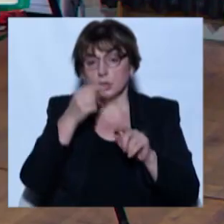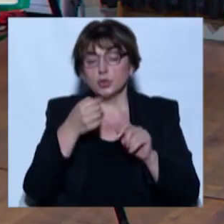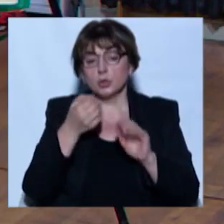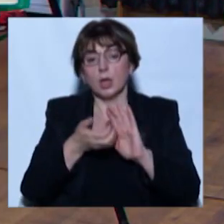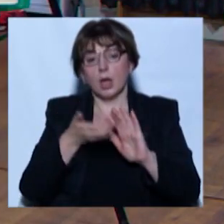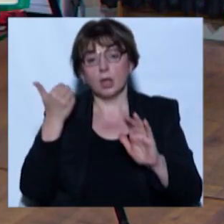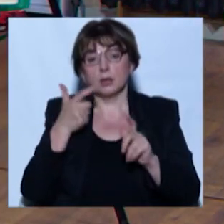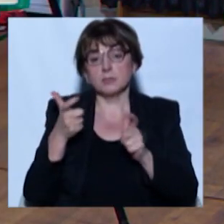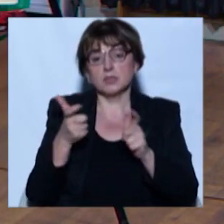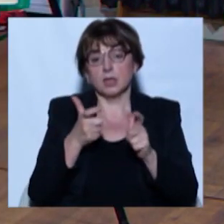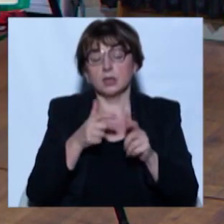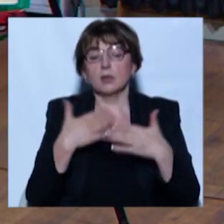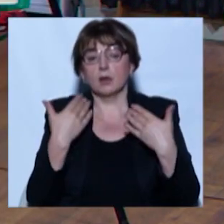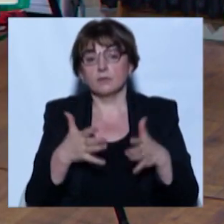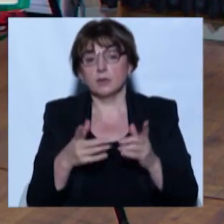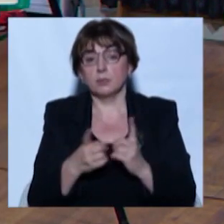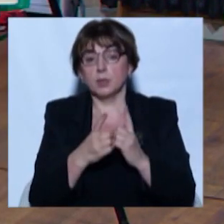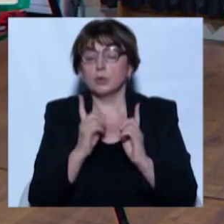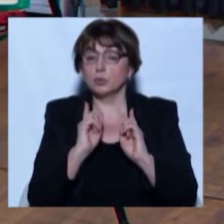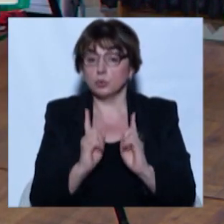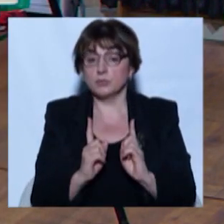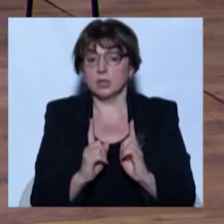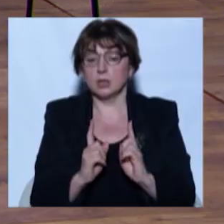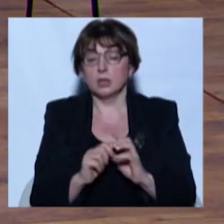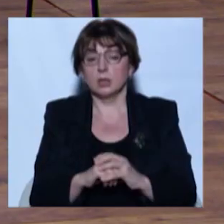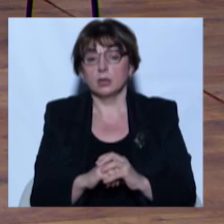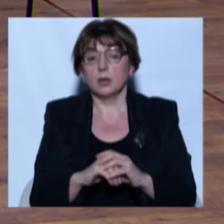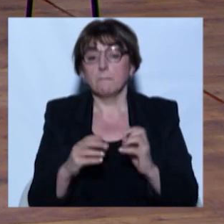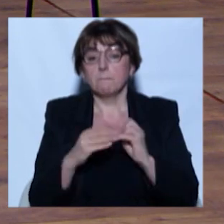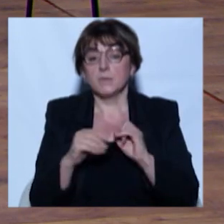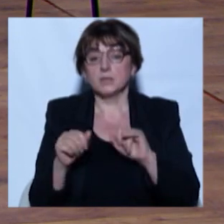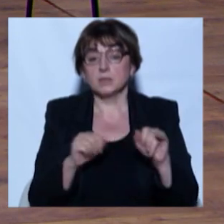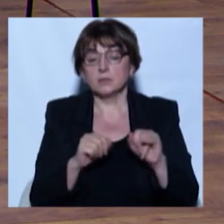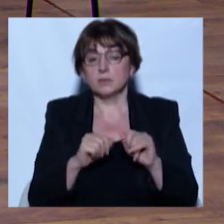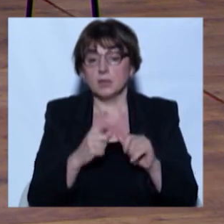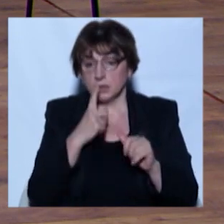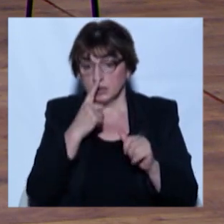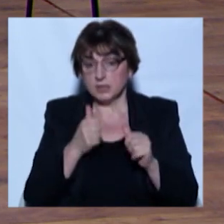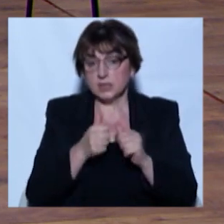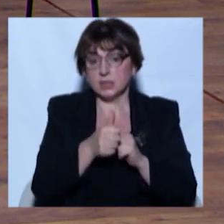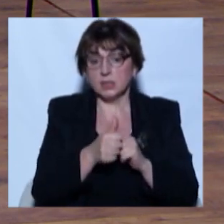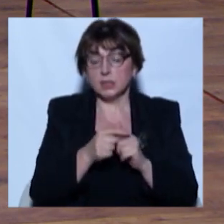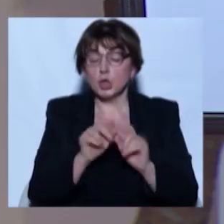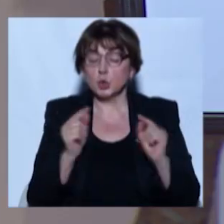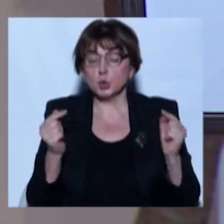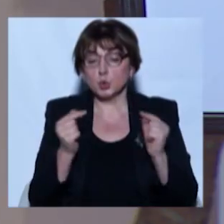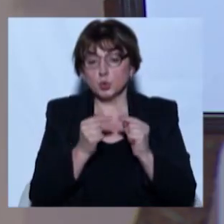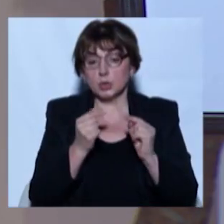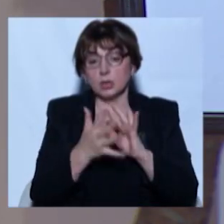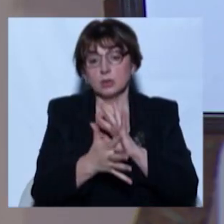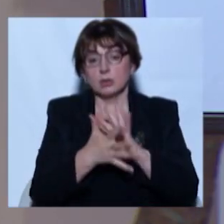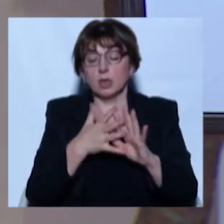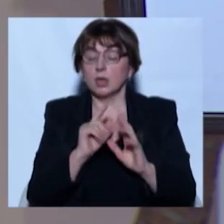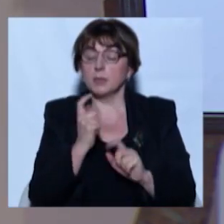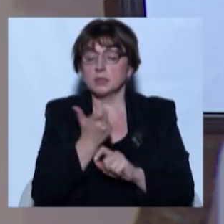შედარებით უფრო მომზადებულები ხვდებიან. თუმცა მიწისძვრის წინასწარ ზუსტად პროგნოზირება